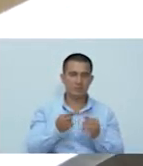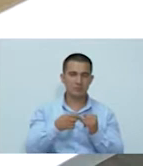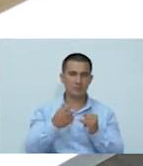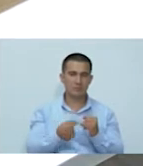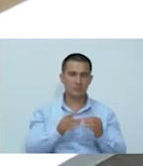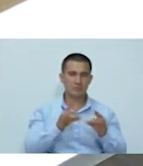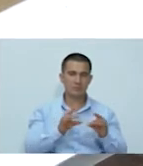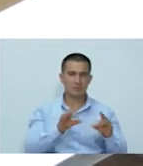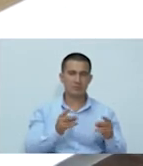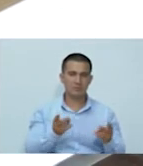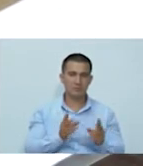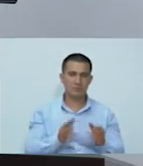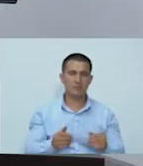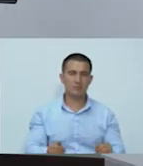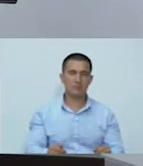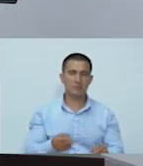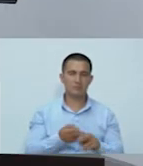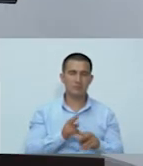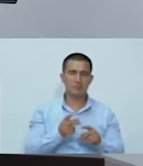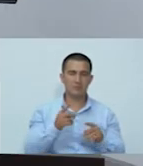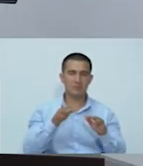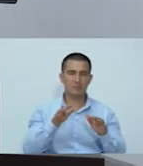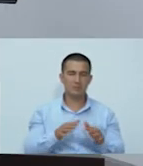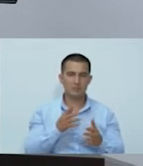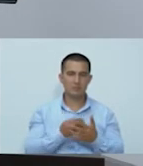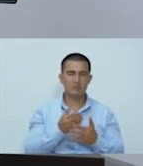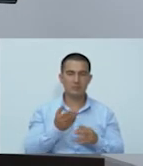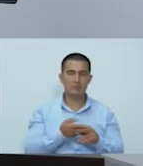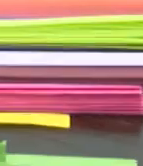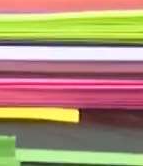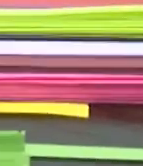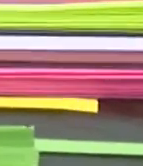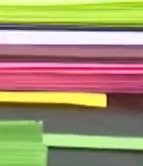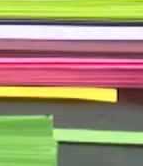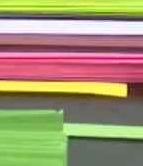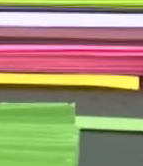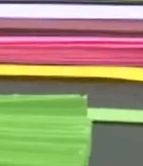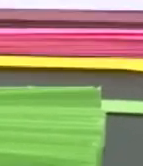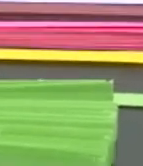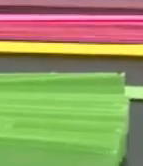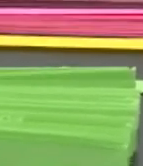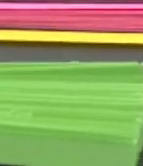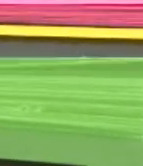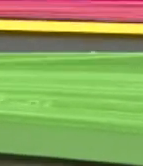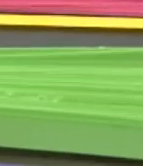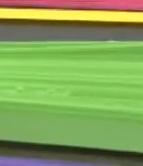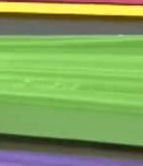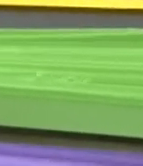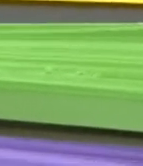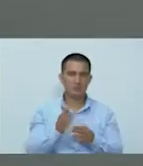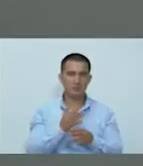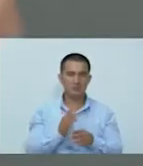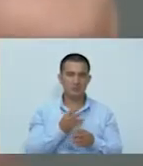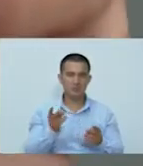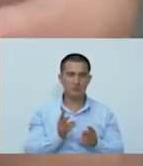yopishtiramiz. Buning uchun bir tomoniga yelim surup çıkamız. Ortiqcha yelimlerini alıp